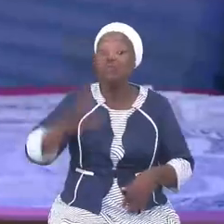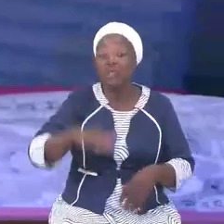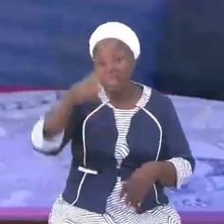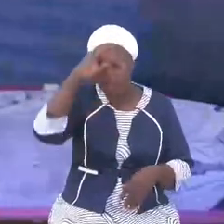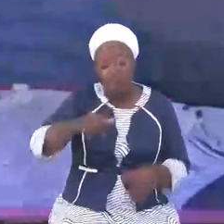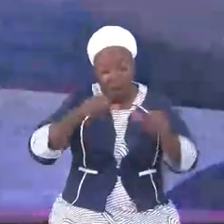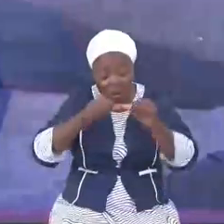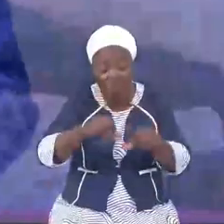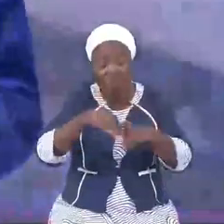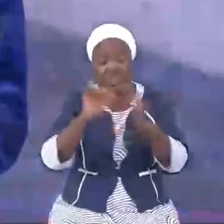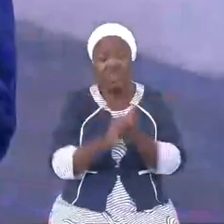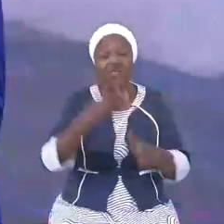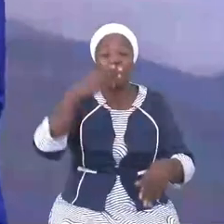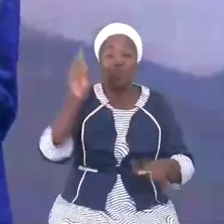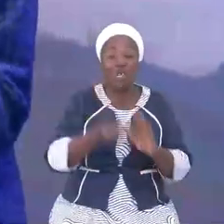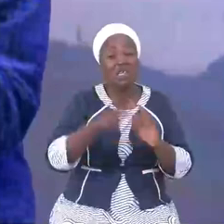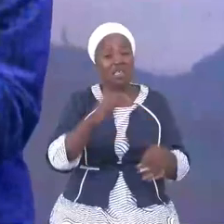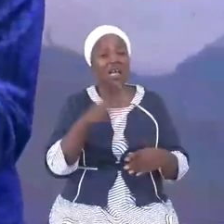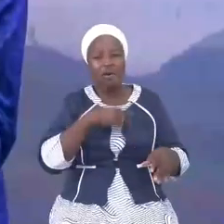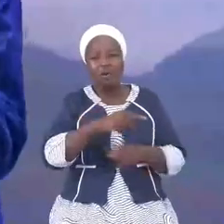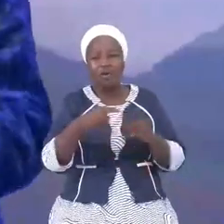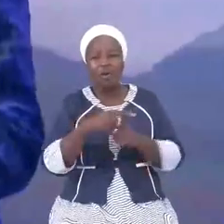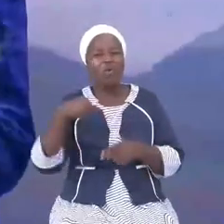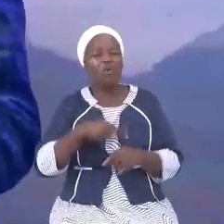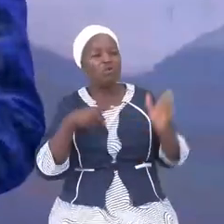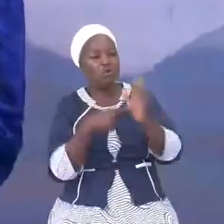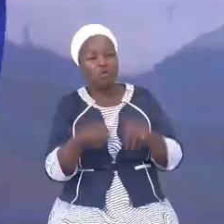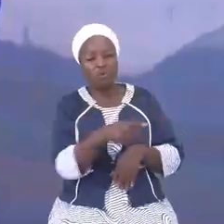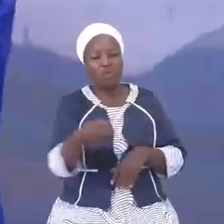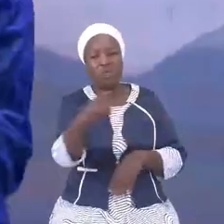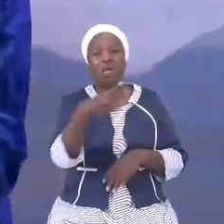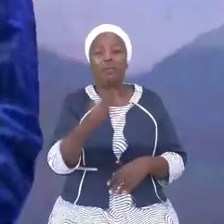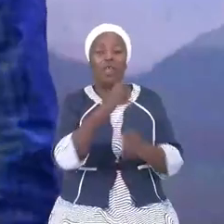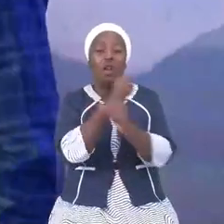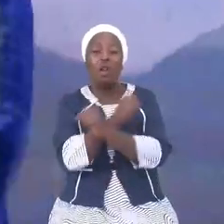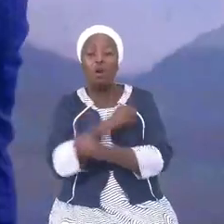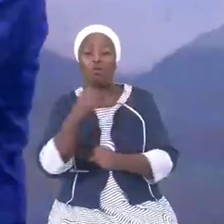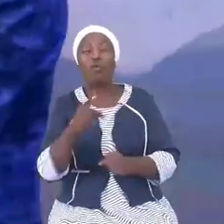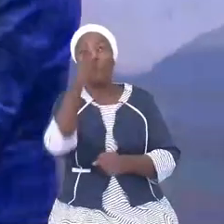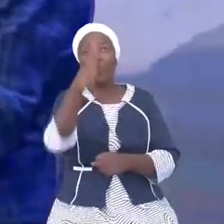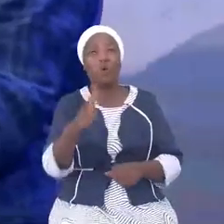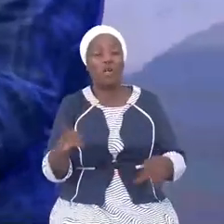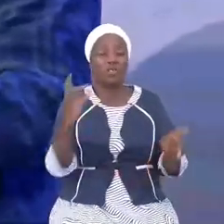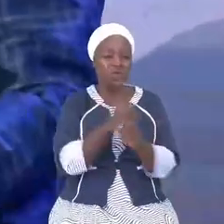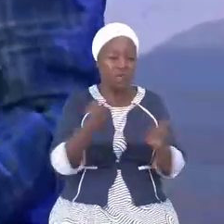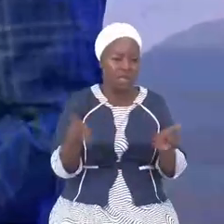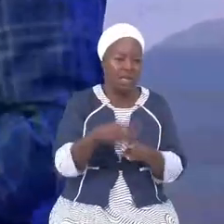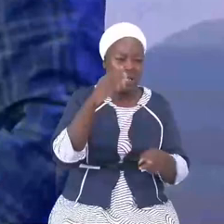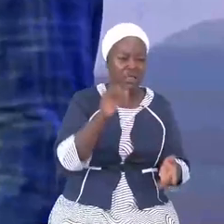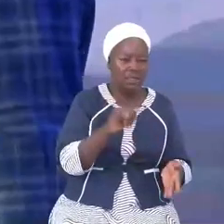méchanceté. Quand nous leur manifestons l'amour de Dieu comme sa main, comme